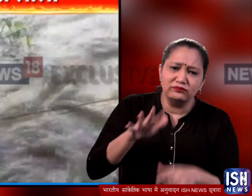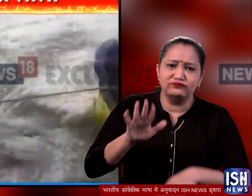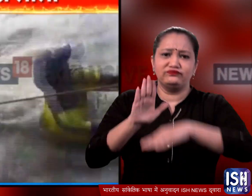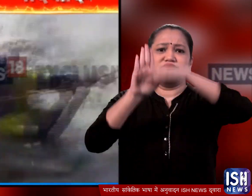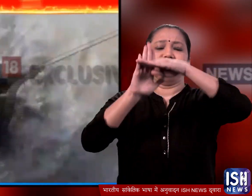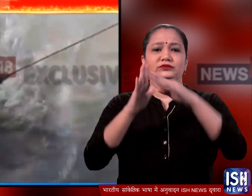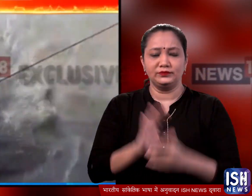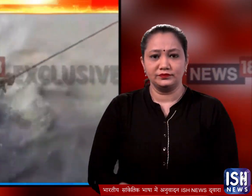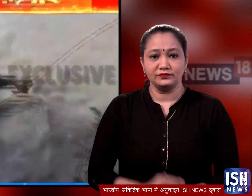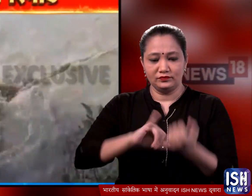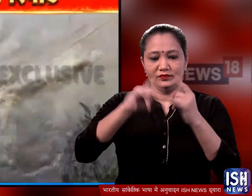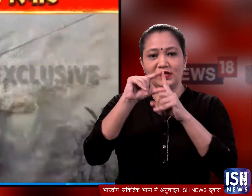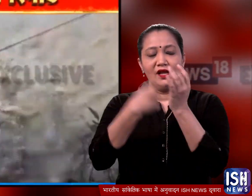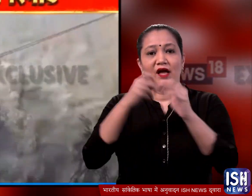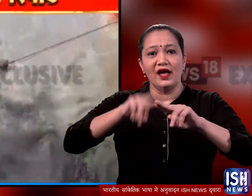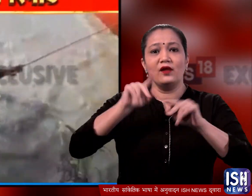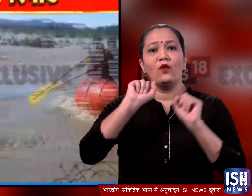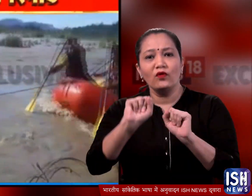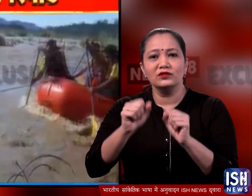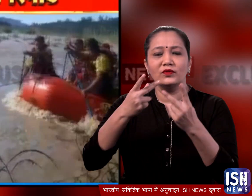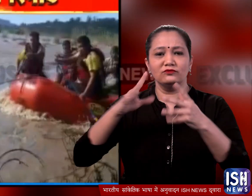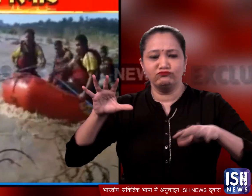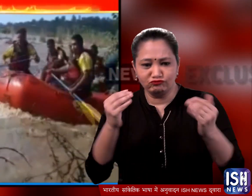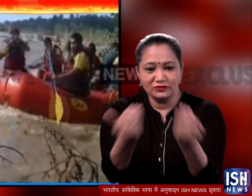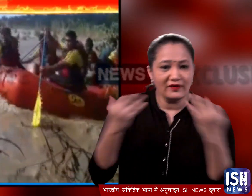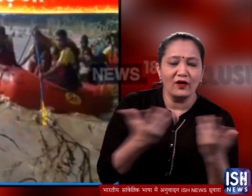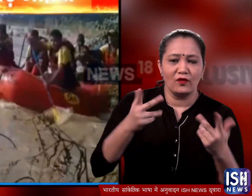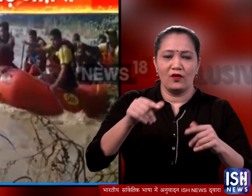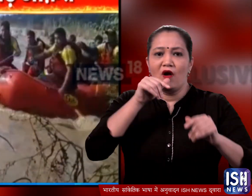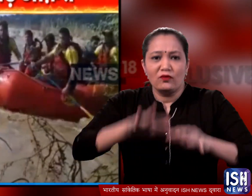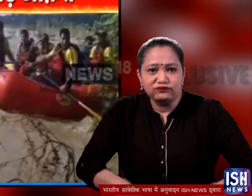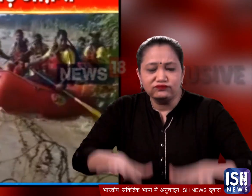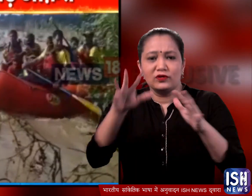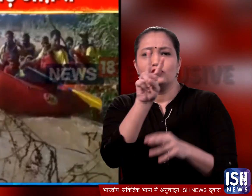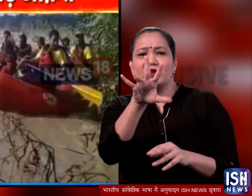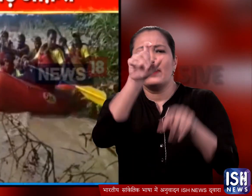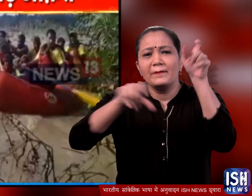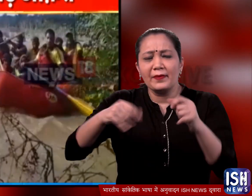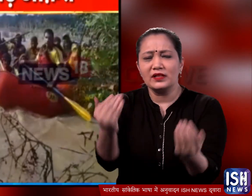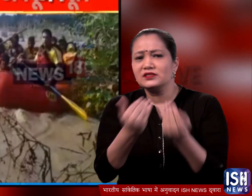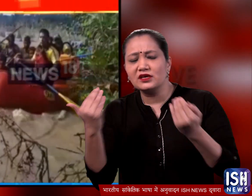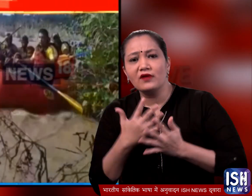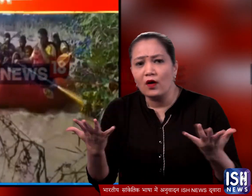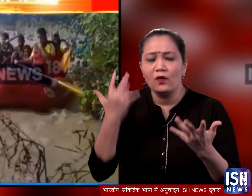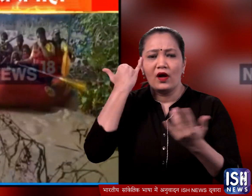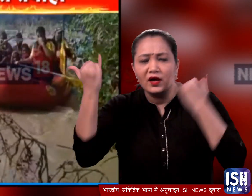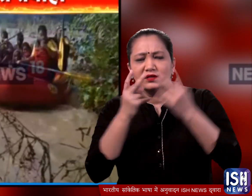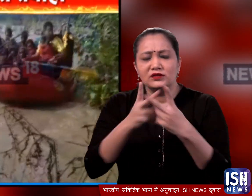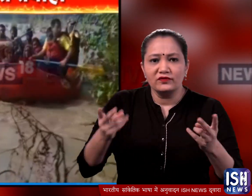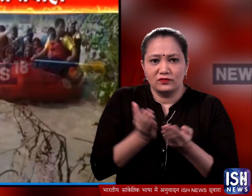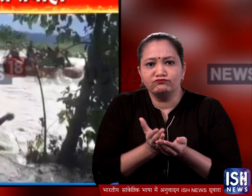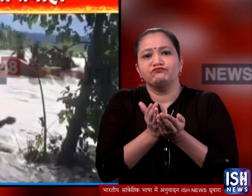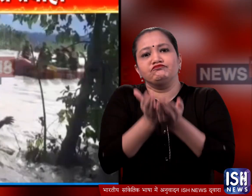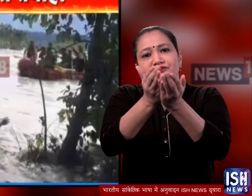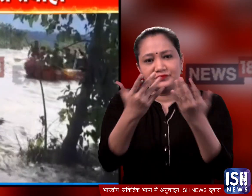से एसडीआरएफ के एक रेस्क्यू मिशन की तस्वीरें सामने आई। बाढ़ के बीच फंसे करीब 25 लोगों को निकालने के लिए बचाव कर्मी नाव